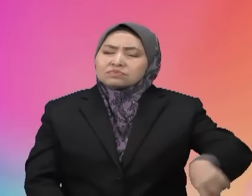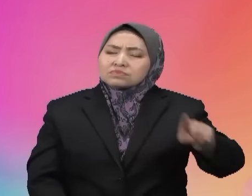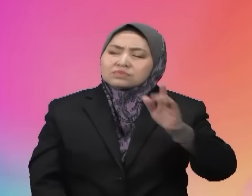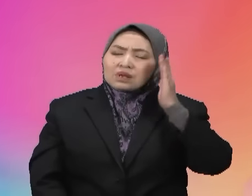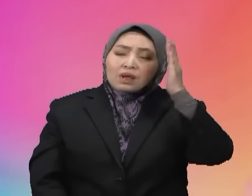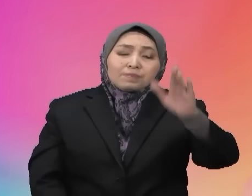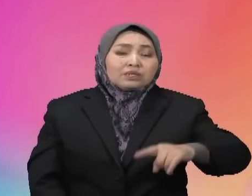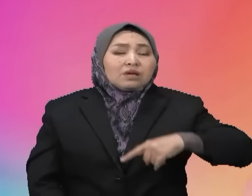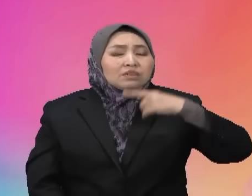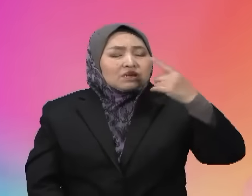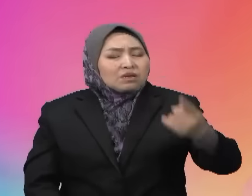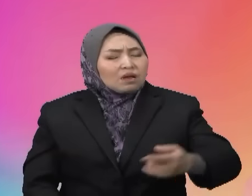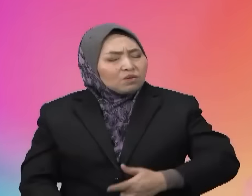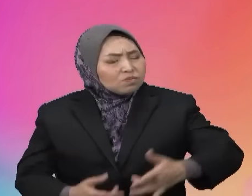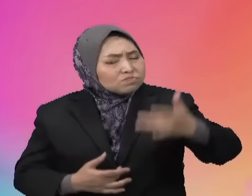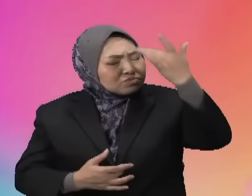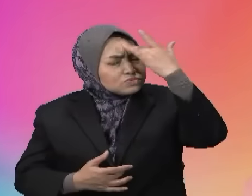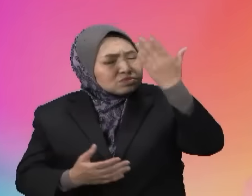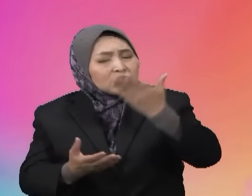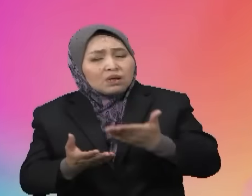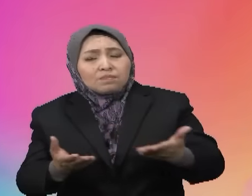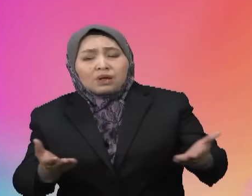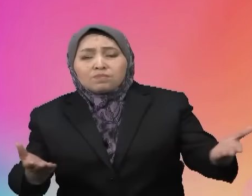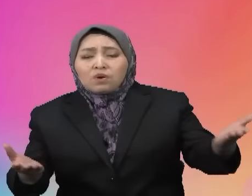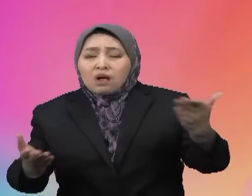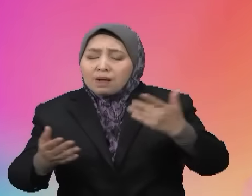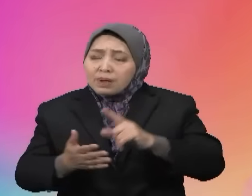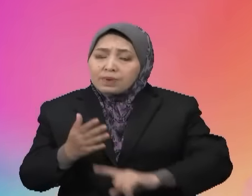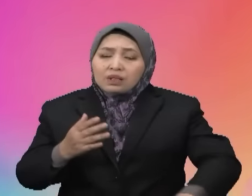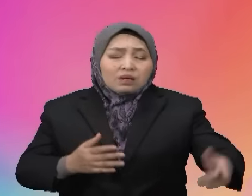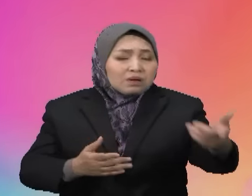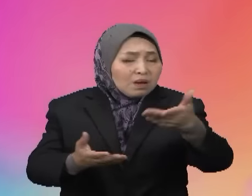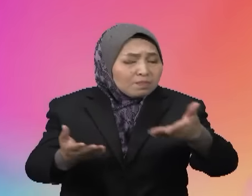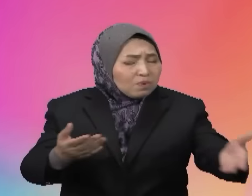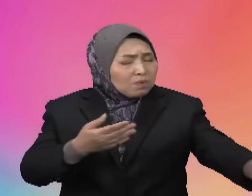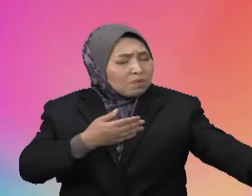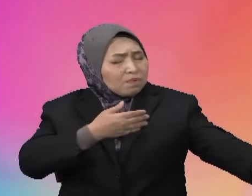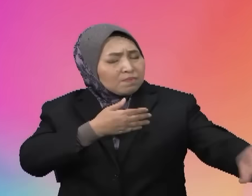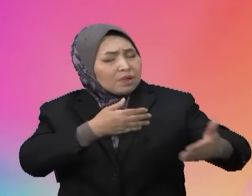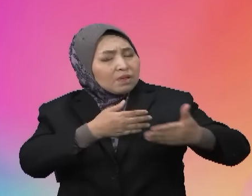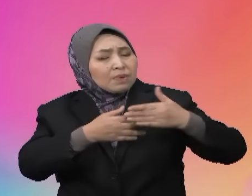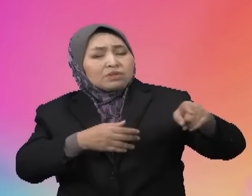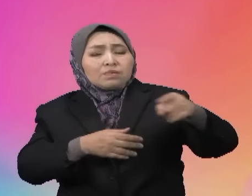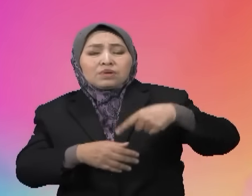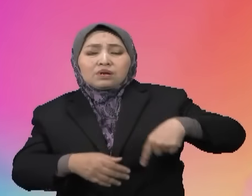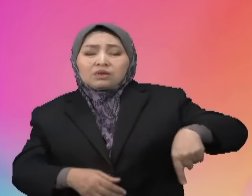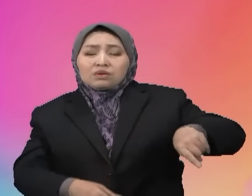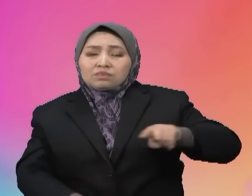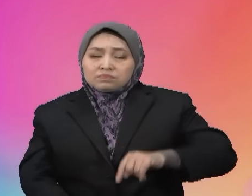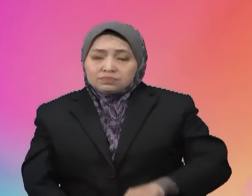Ya'tazirun ilaikum idza raja'tum ilaihim.